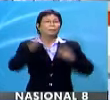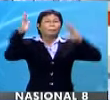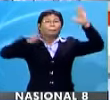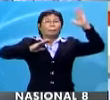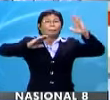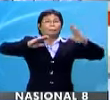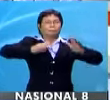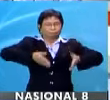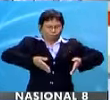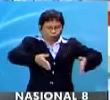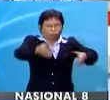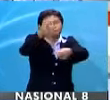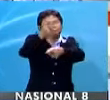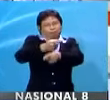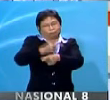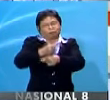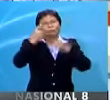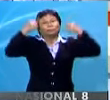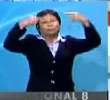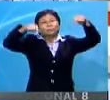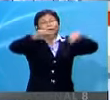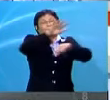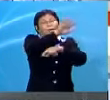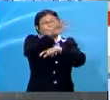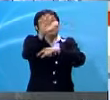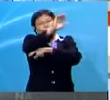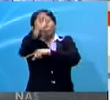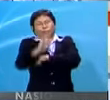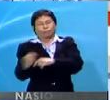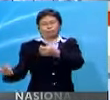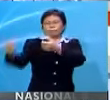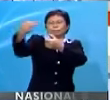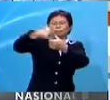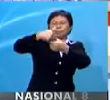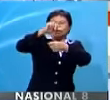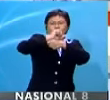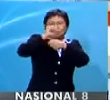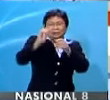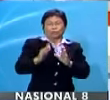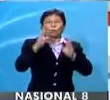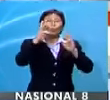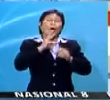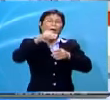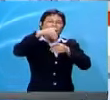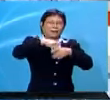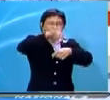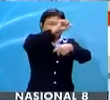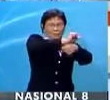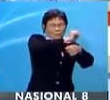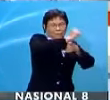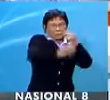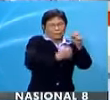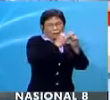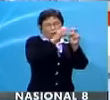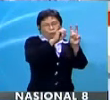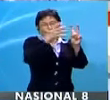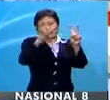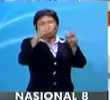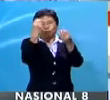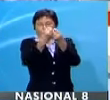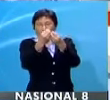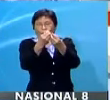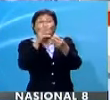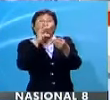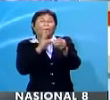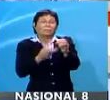terbabithaksesamay untuk mencapai 55% penyertaan tenaga wanita dalam sektor pekerjaan tahun ini jumlah penyertaan